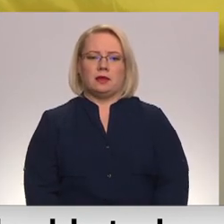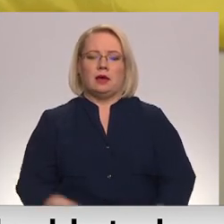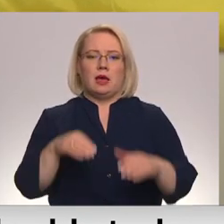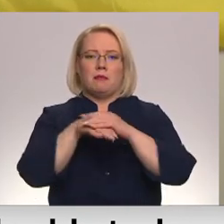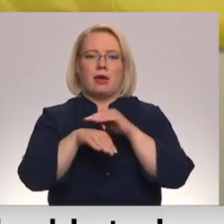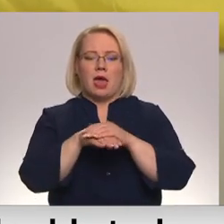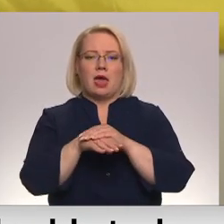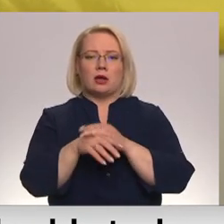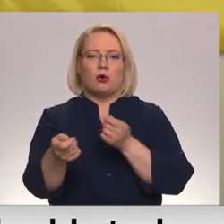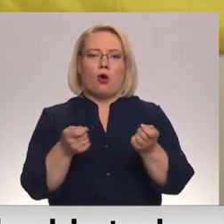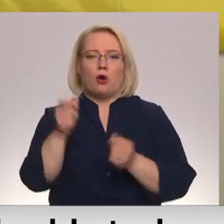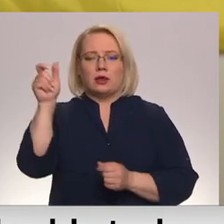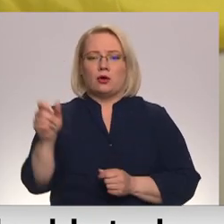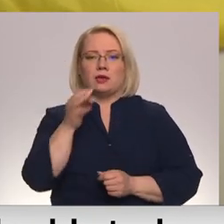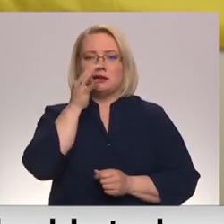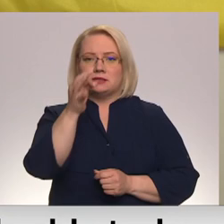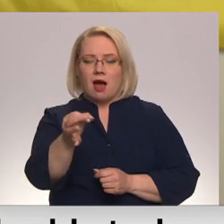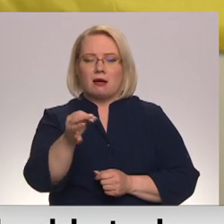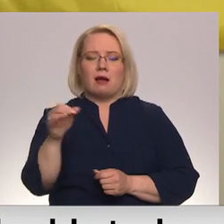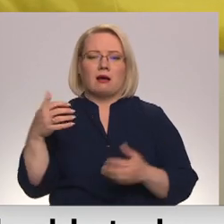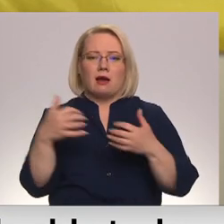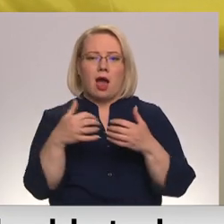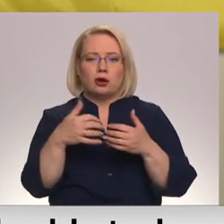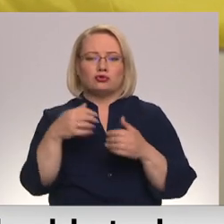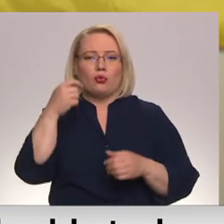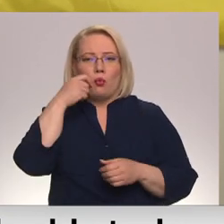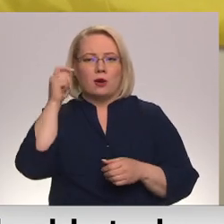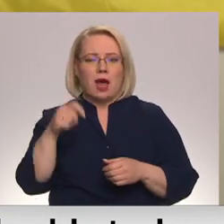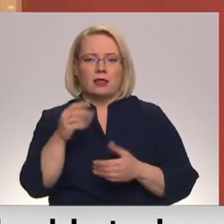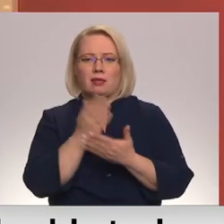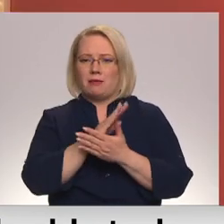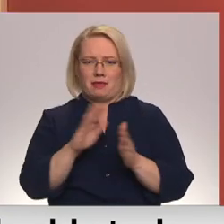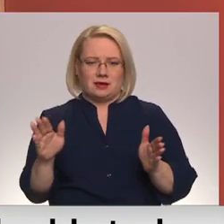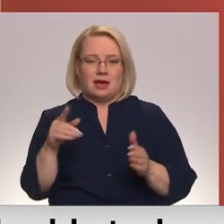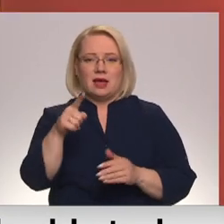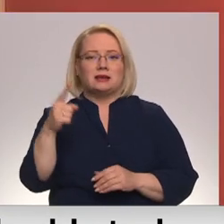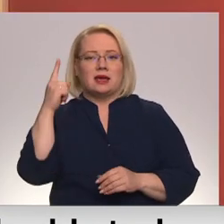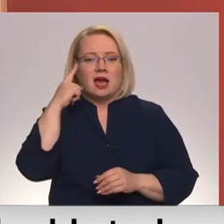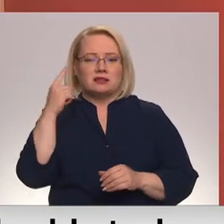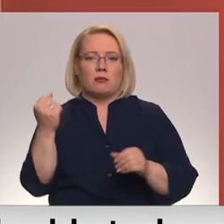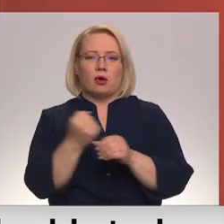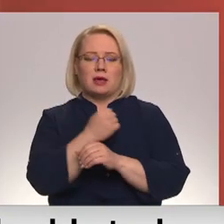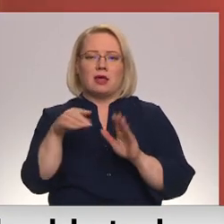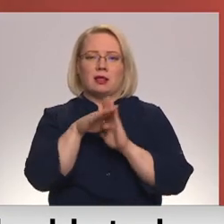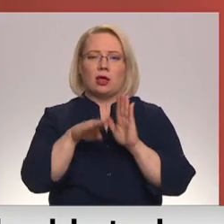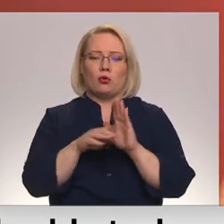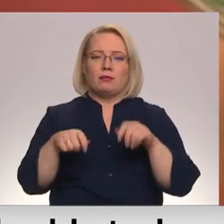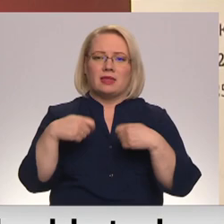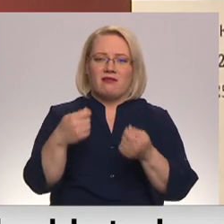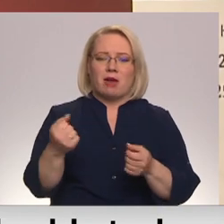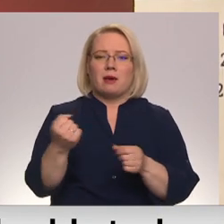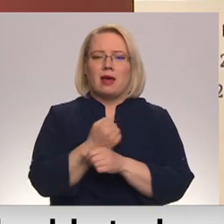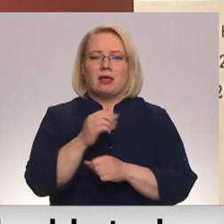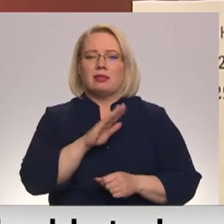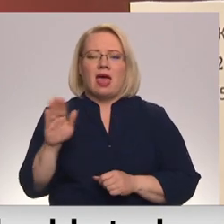Bēgļu koordinātori norāda, ka karš Ukrainā nebeigsies tuvāko mēnešu laikā. Tas ir jāapzinās gan likumdevējiem, gan nevalstiskām organizācijām,